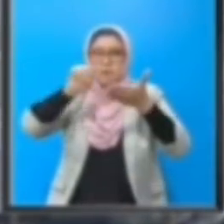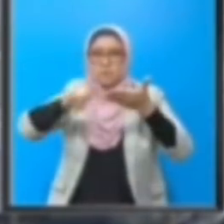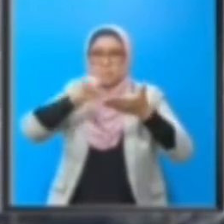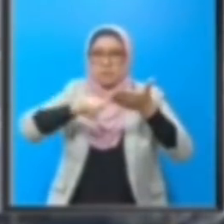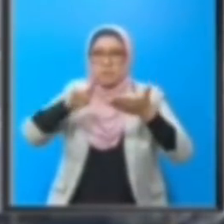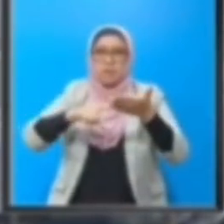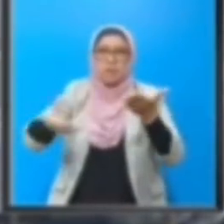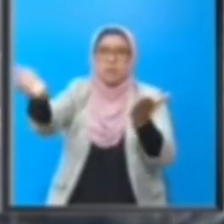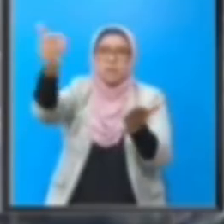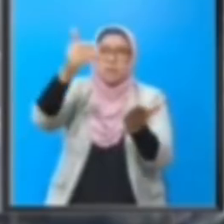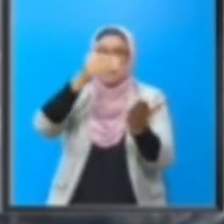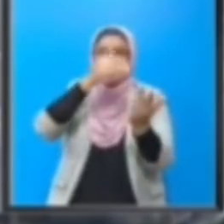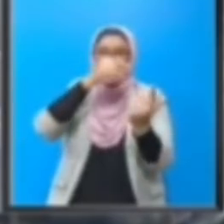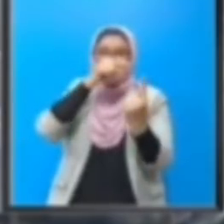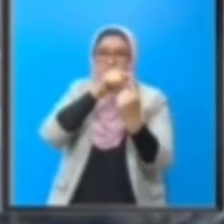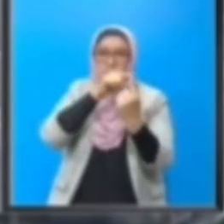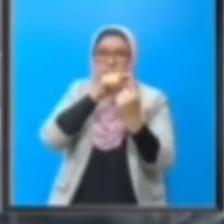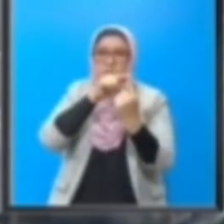kepada